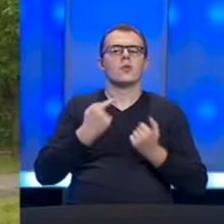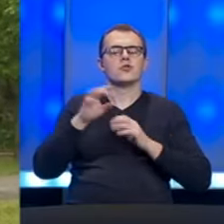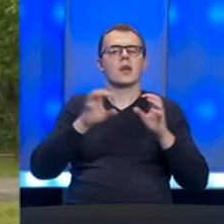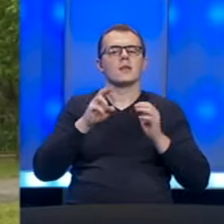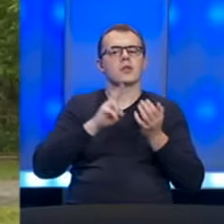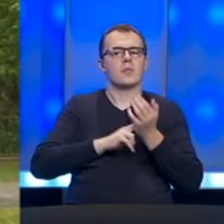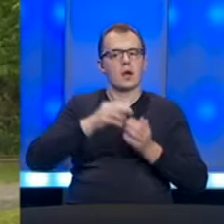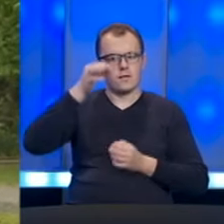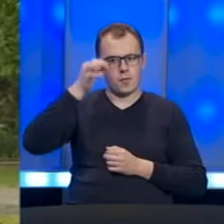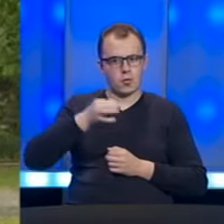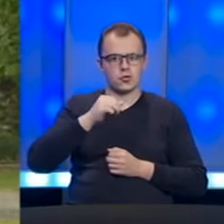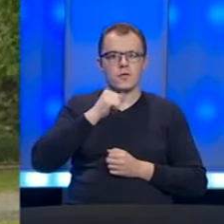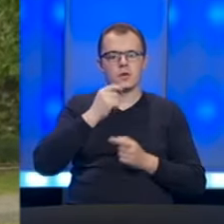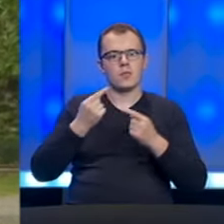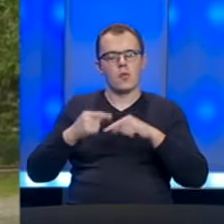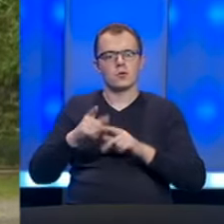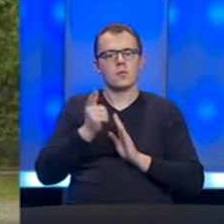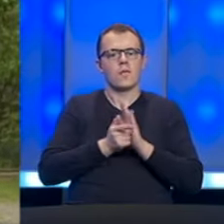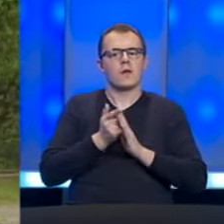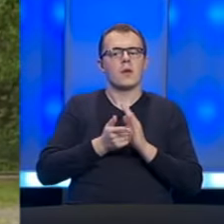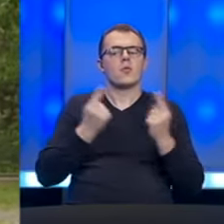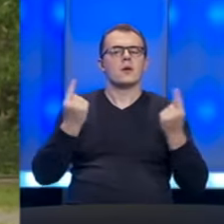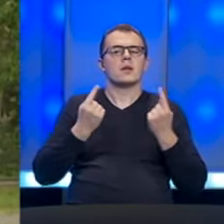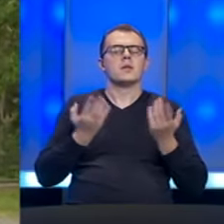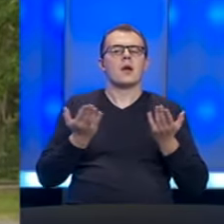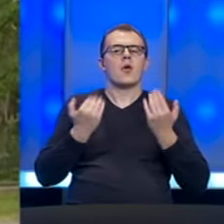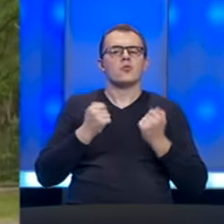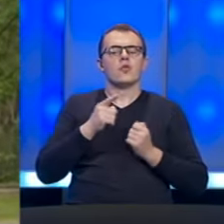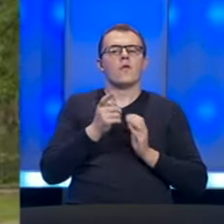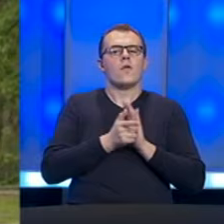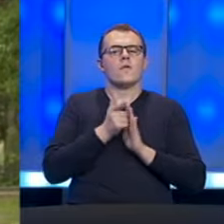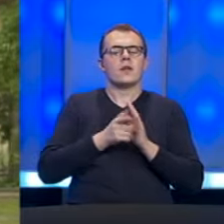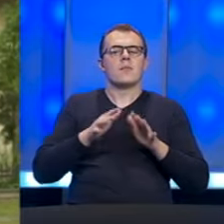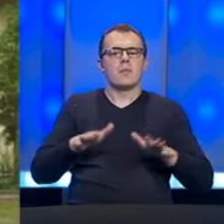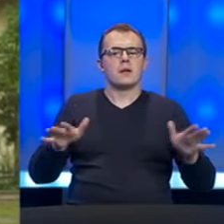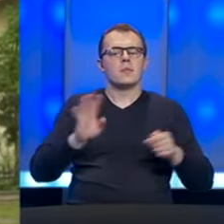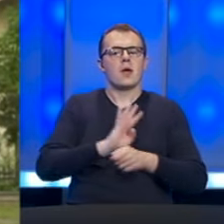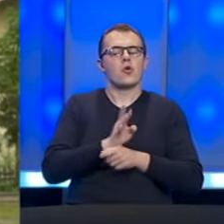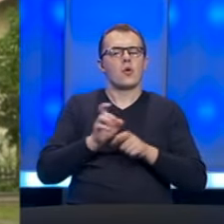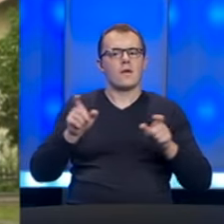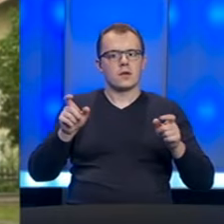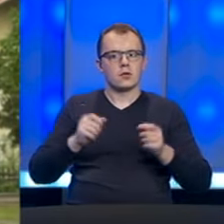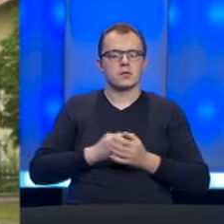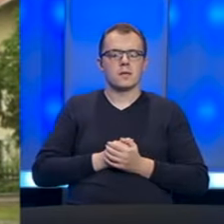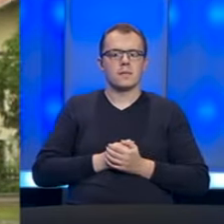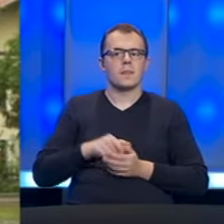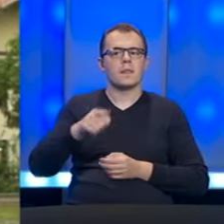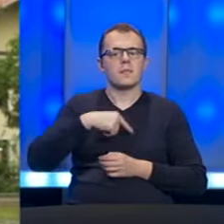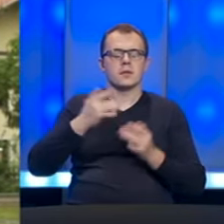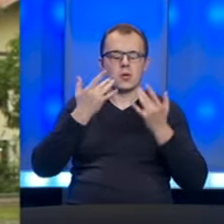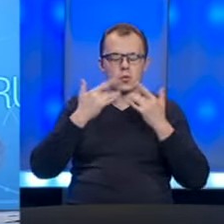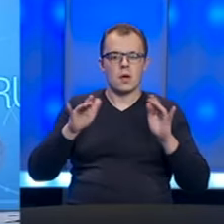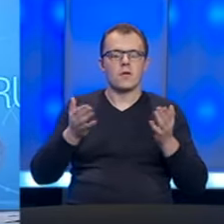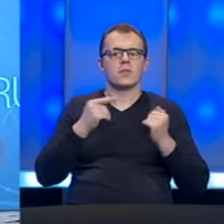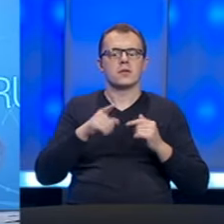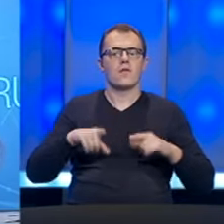prava poštovati, posebno u vremenu krize kao što je ovo vrijeme pandemije koronavirusa, mi se odjavljujemo za